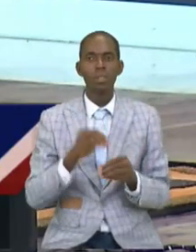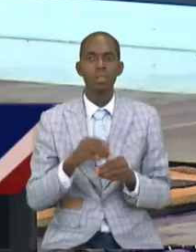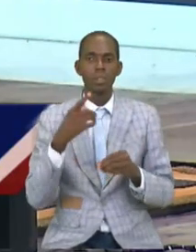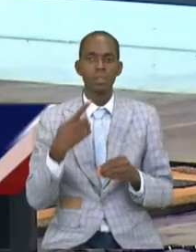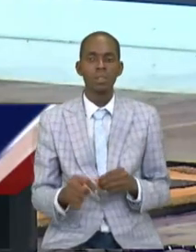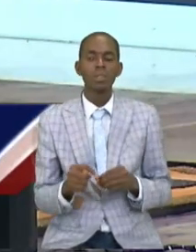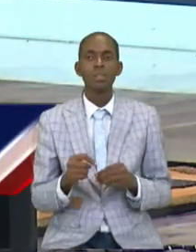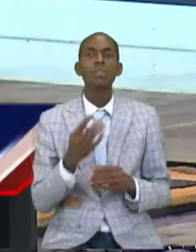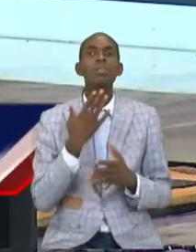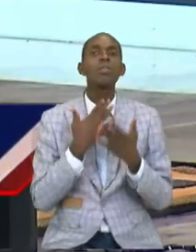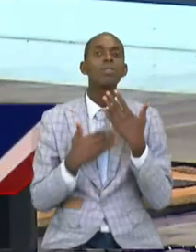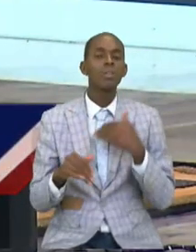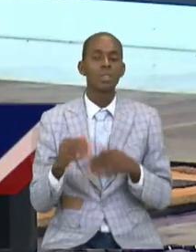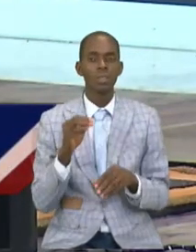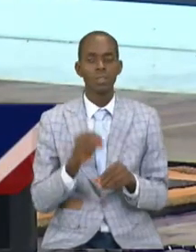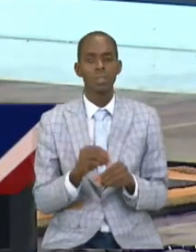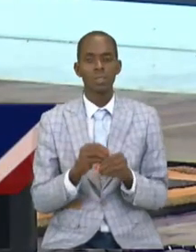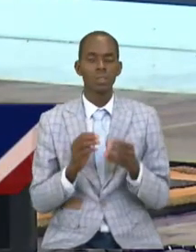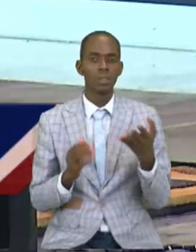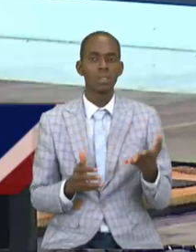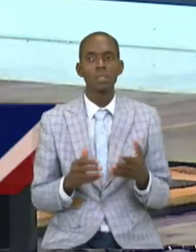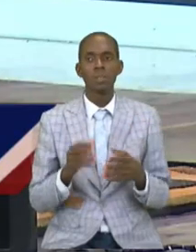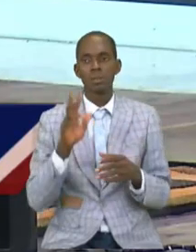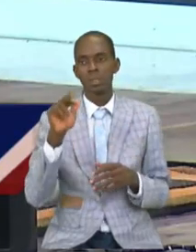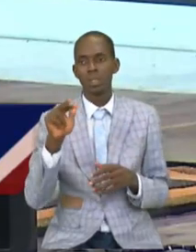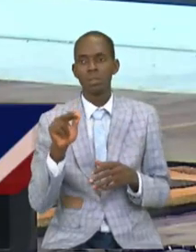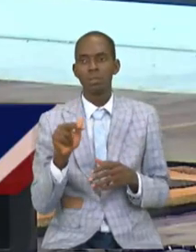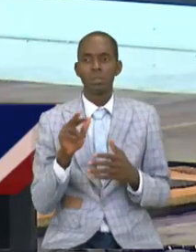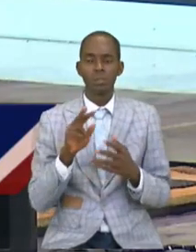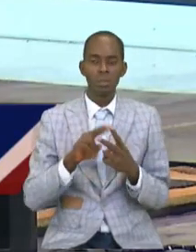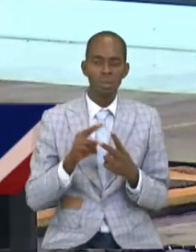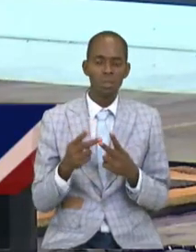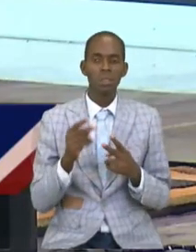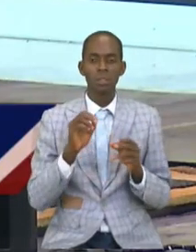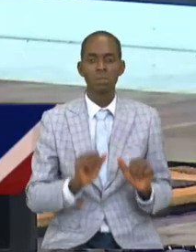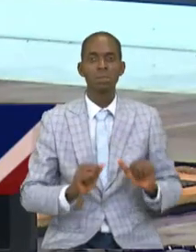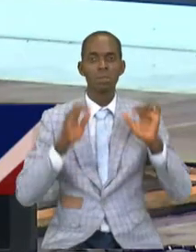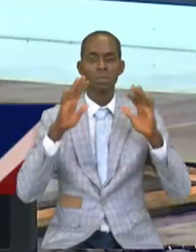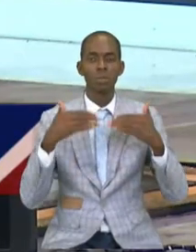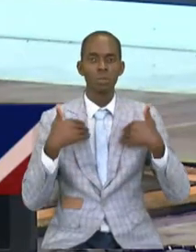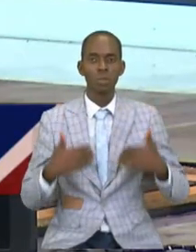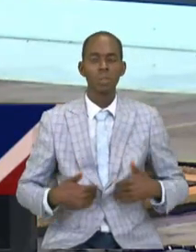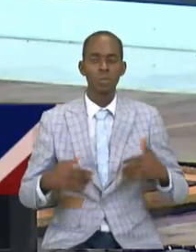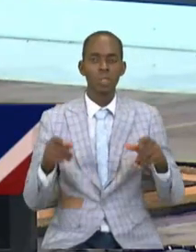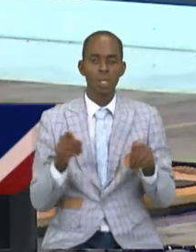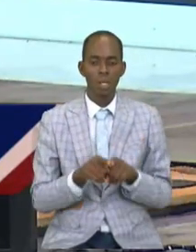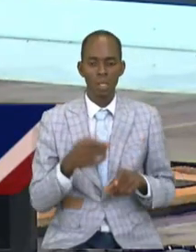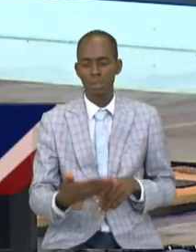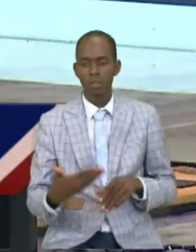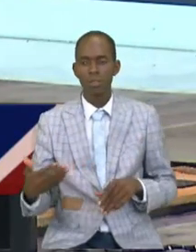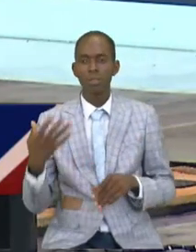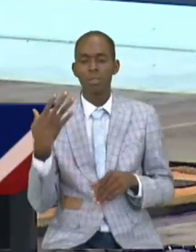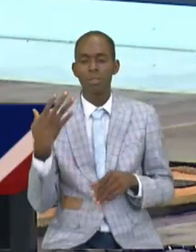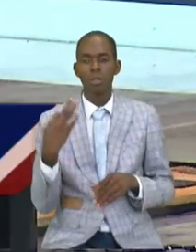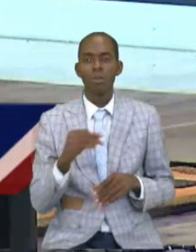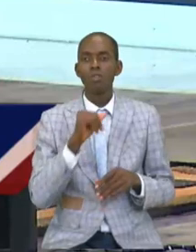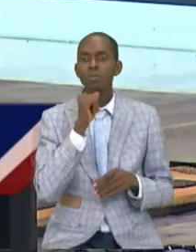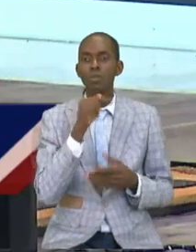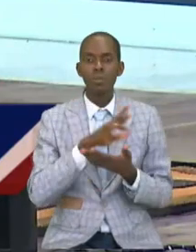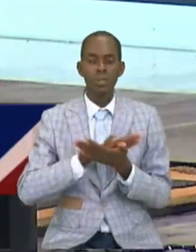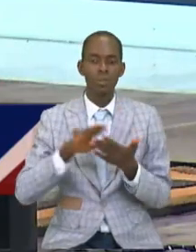ses convoitises. Verset 13. Ne livrez pas vos membres au péché comme des